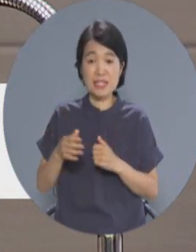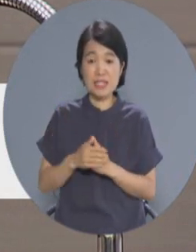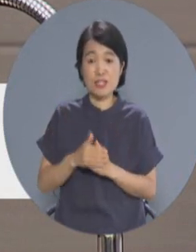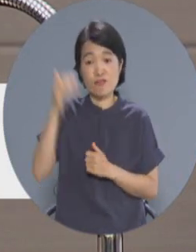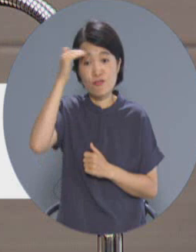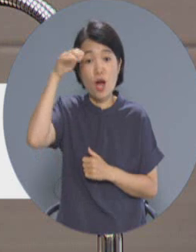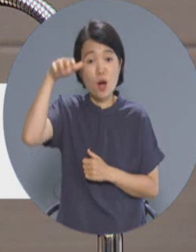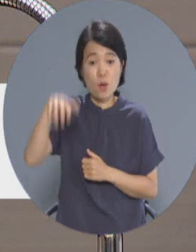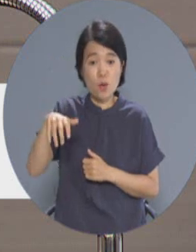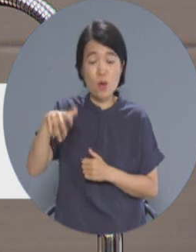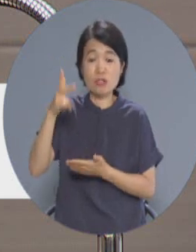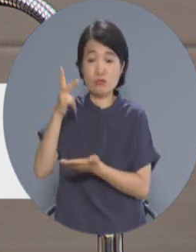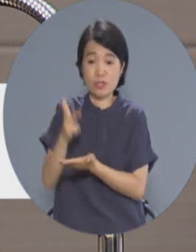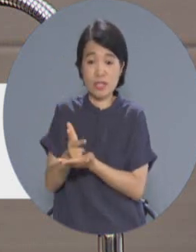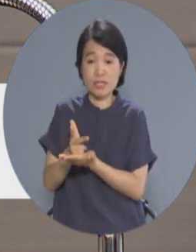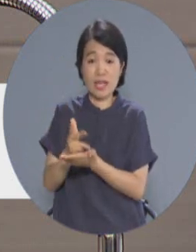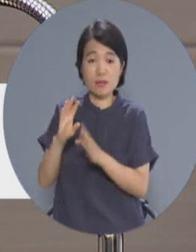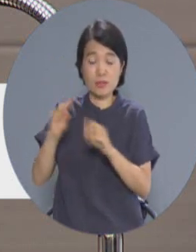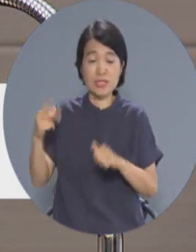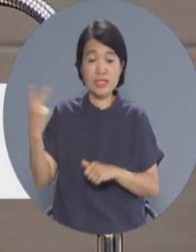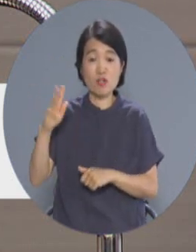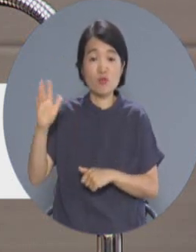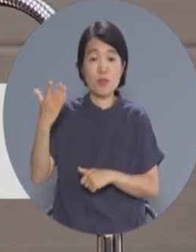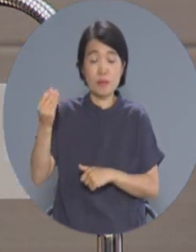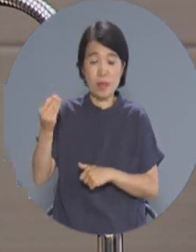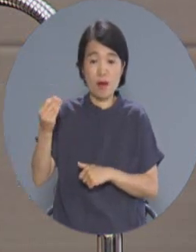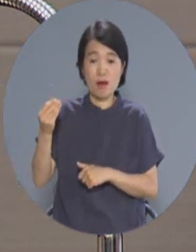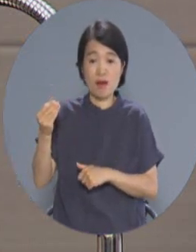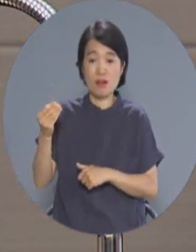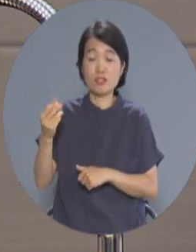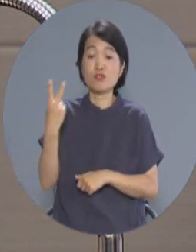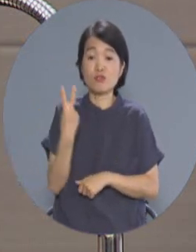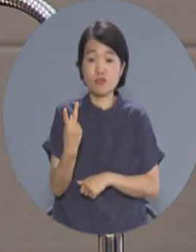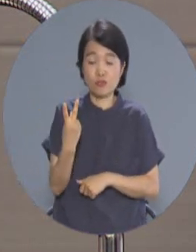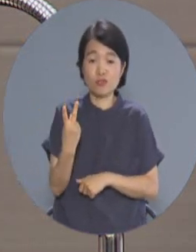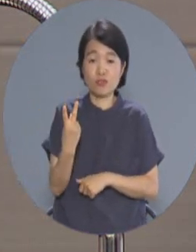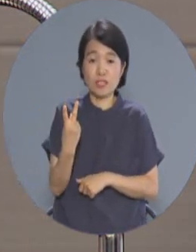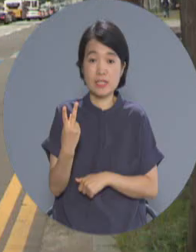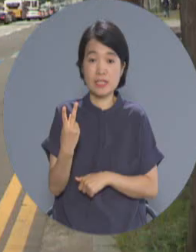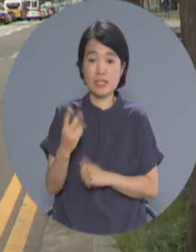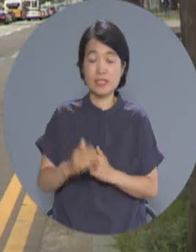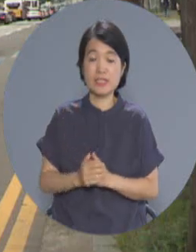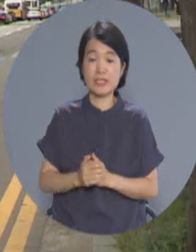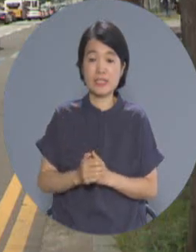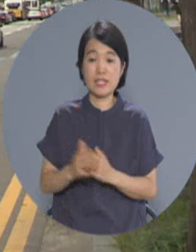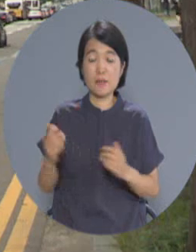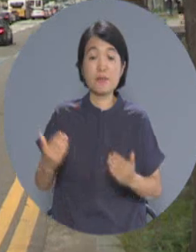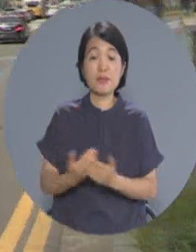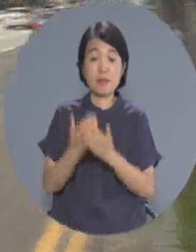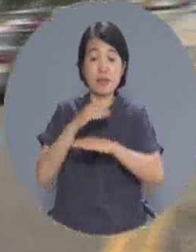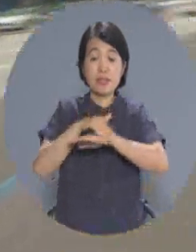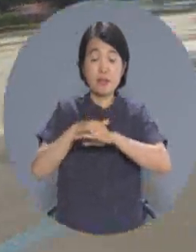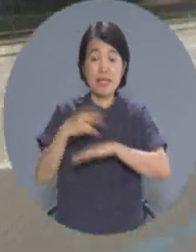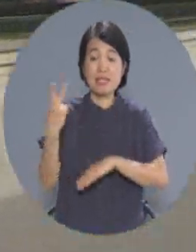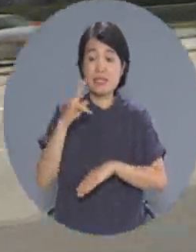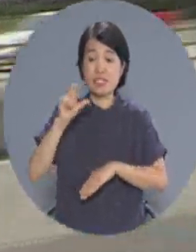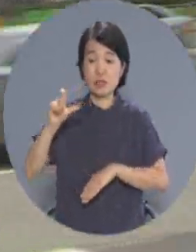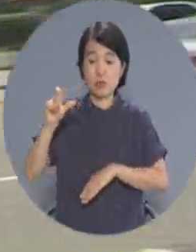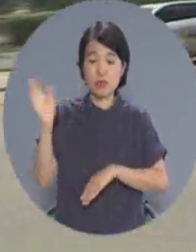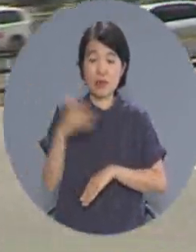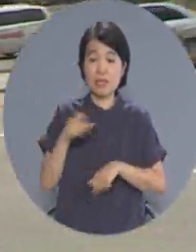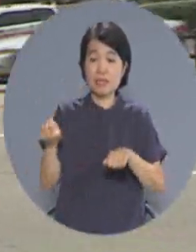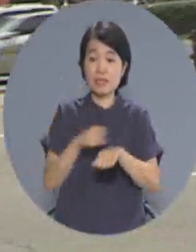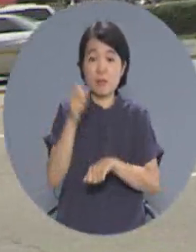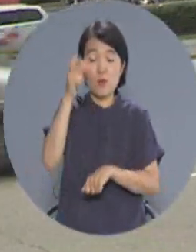모델하우스가 있었던 주차장 부지 2,900평, 그 두 가지를 터서 지난 2015년 특급